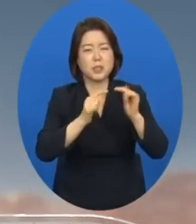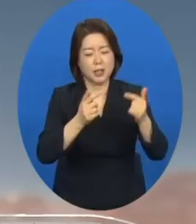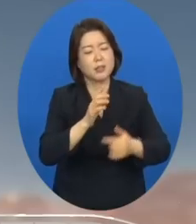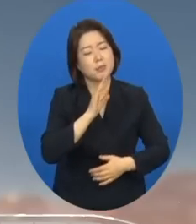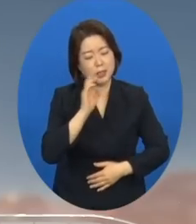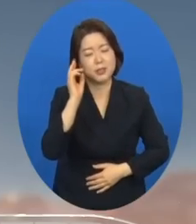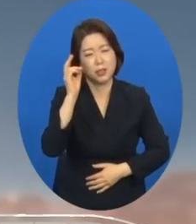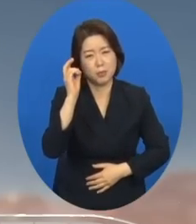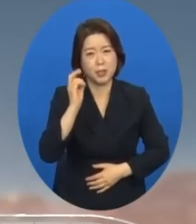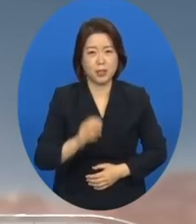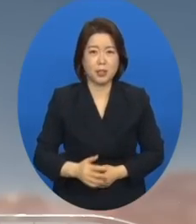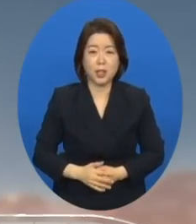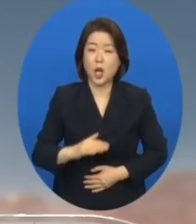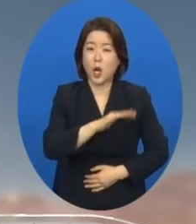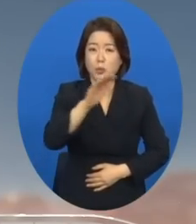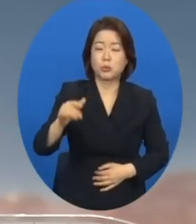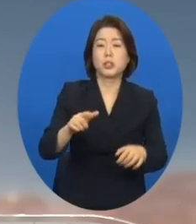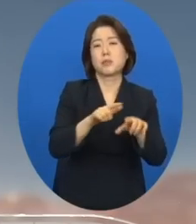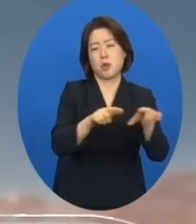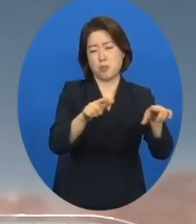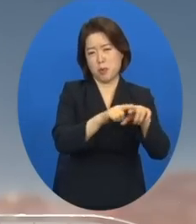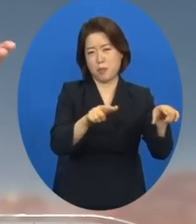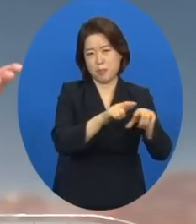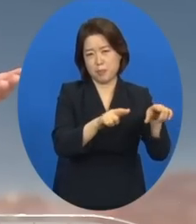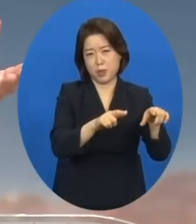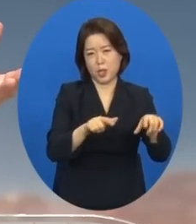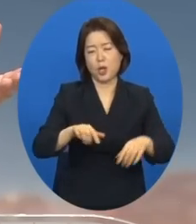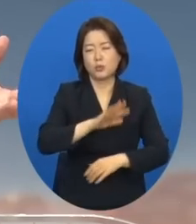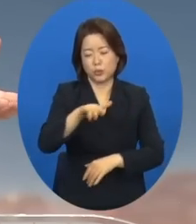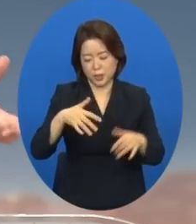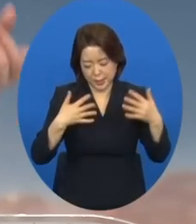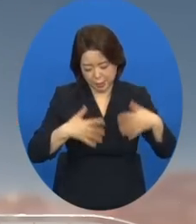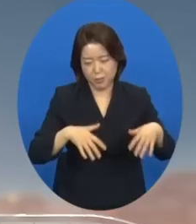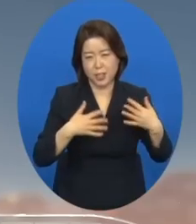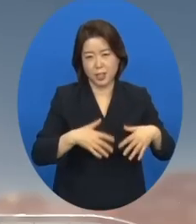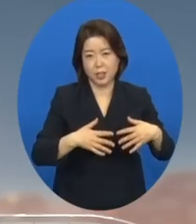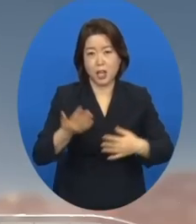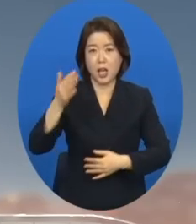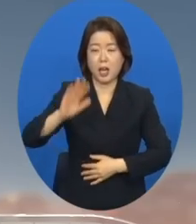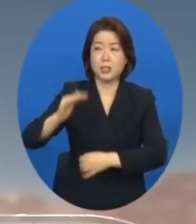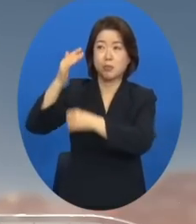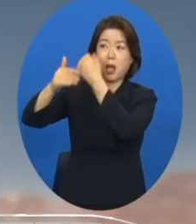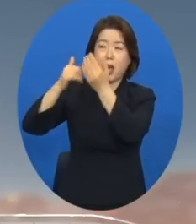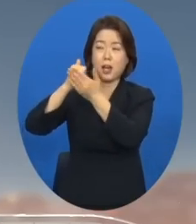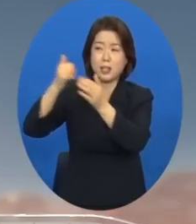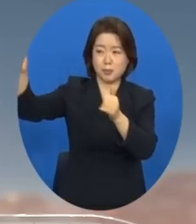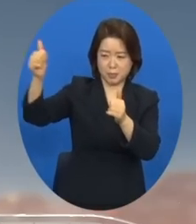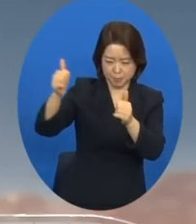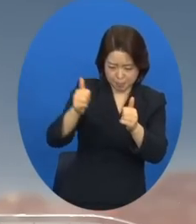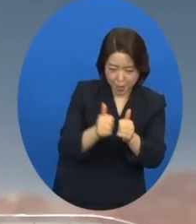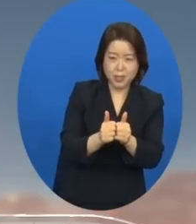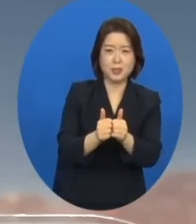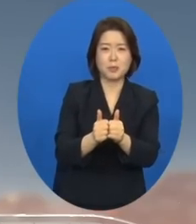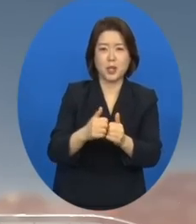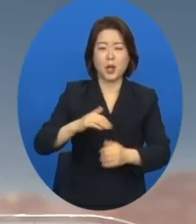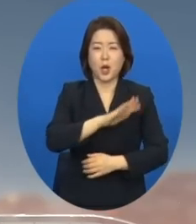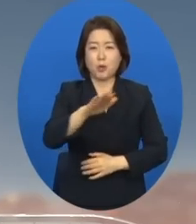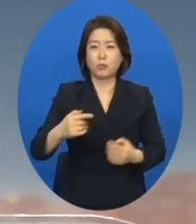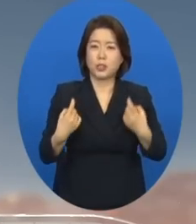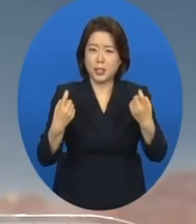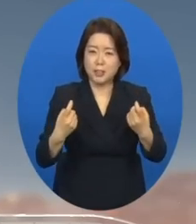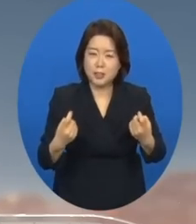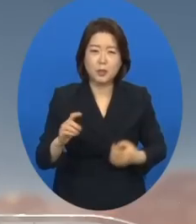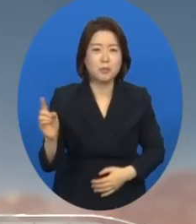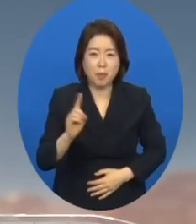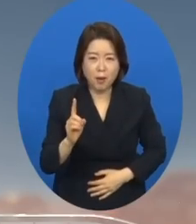겁니다 우리는 평범해요 우리는 연약합니다 그런데 하나님이 함께 하시면 우리의 여정은